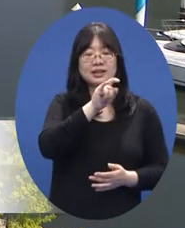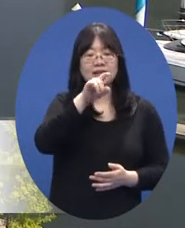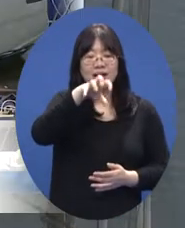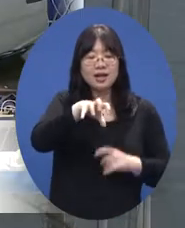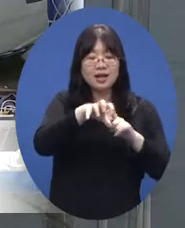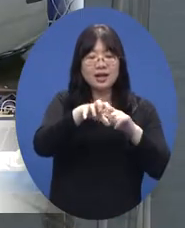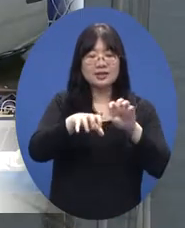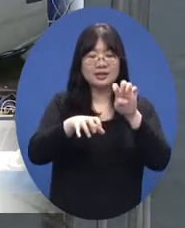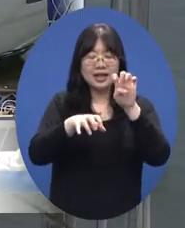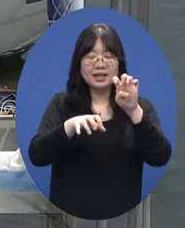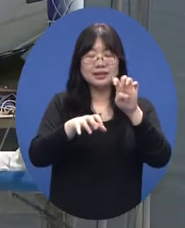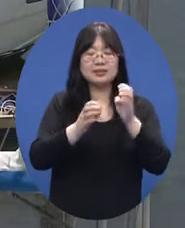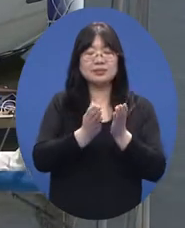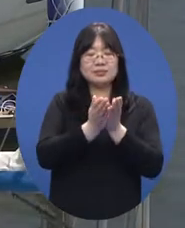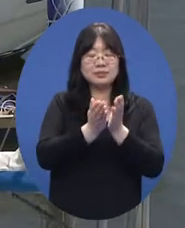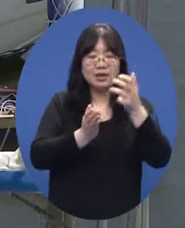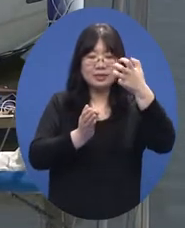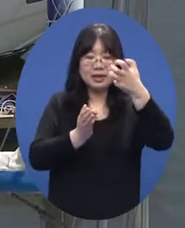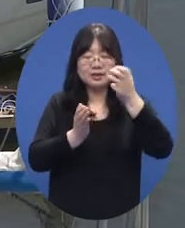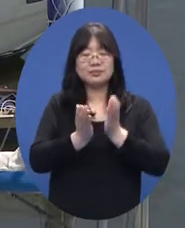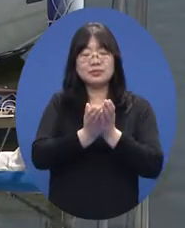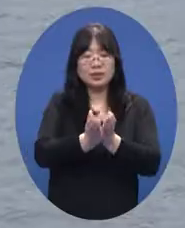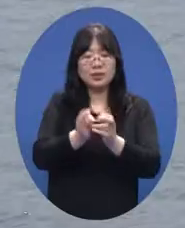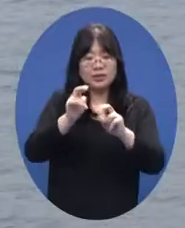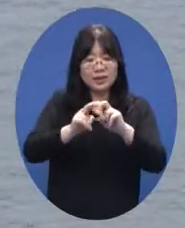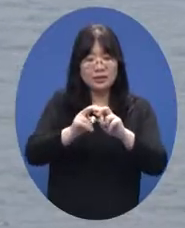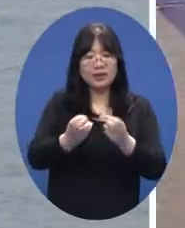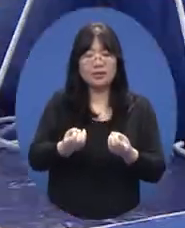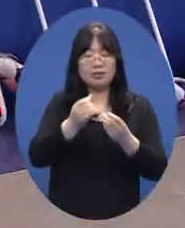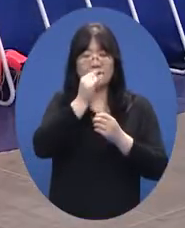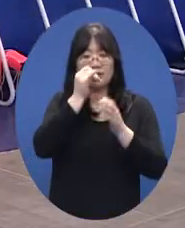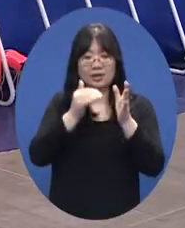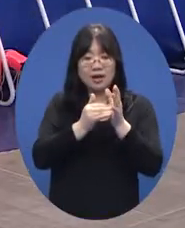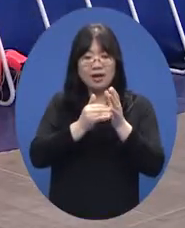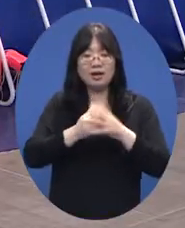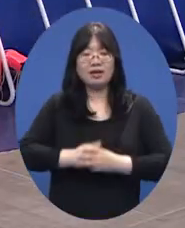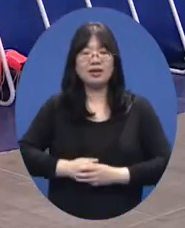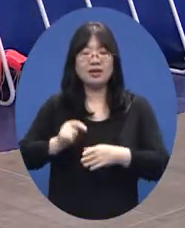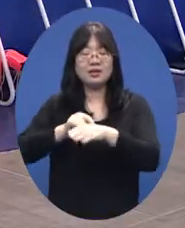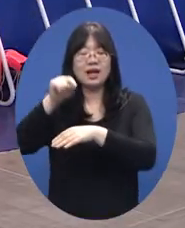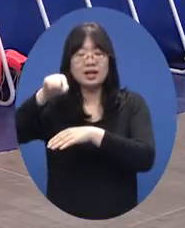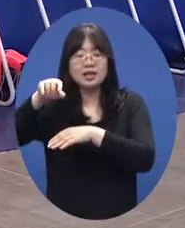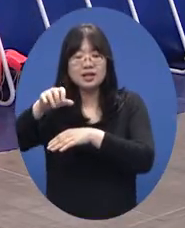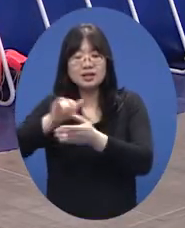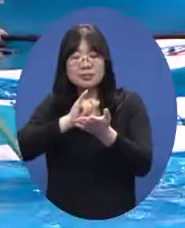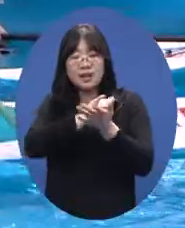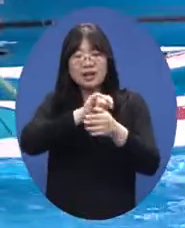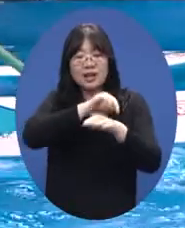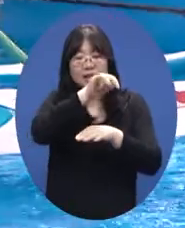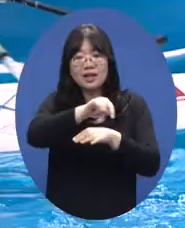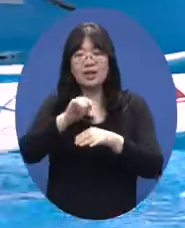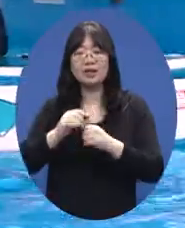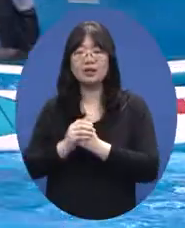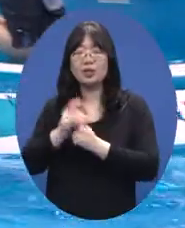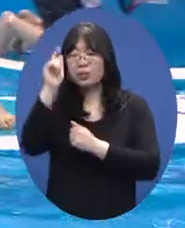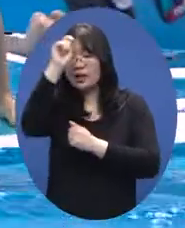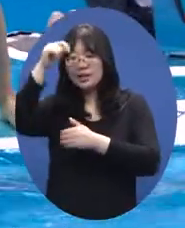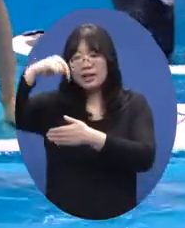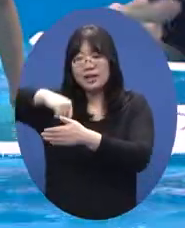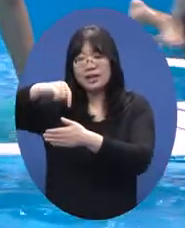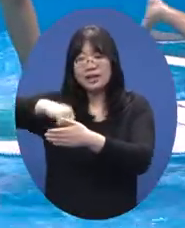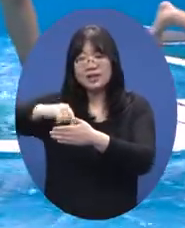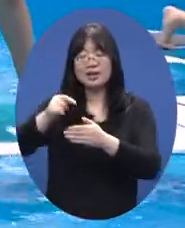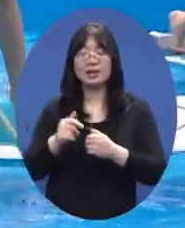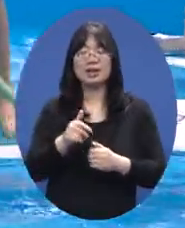척의 요트와 보트가 전시되고 탑승 행사도 열립니다. 김포 아라마리나는 야외에서, 고양 킨텍스는 실내에서